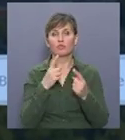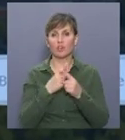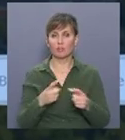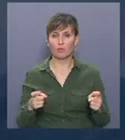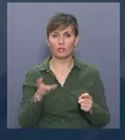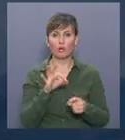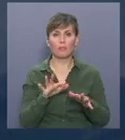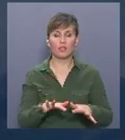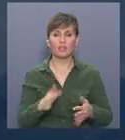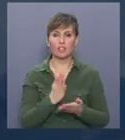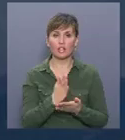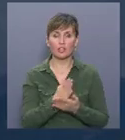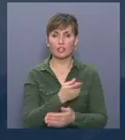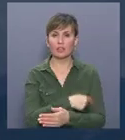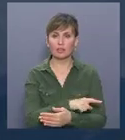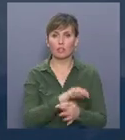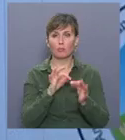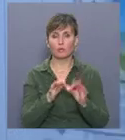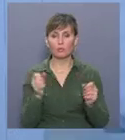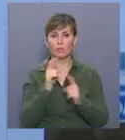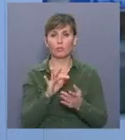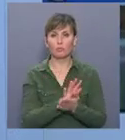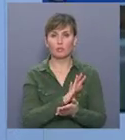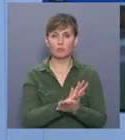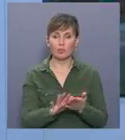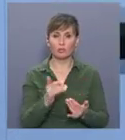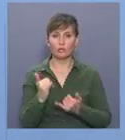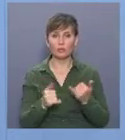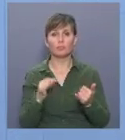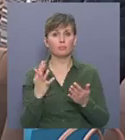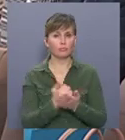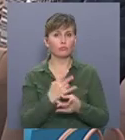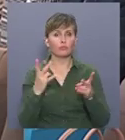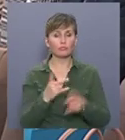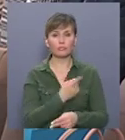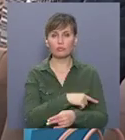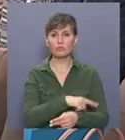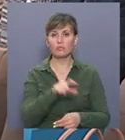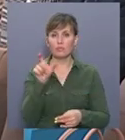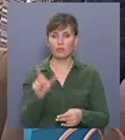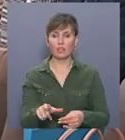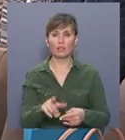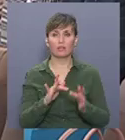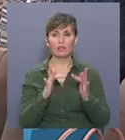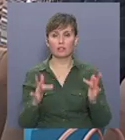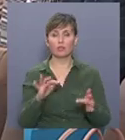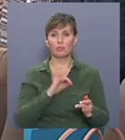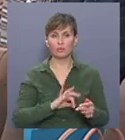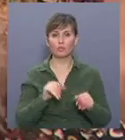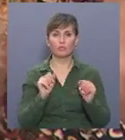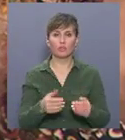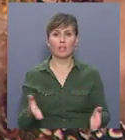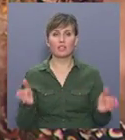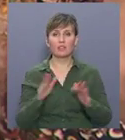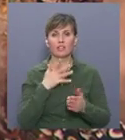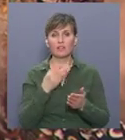о местонахождении клиник, подробнее узнать о бесплатных медуслугах и найти нужного специалиста. К тому же на портале пользователи смогут